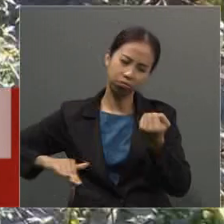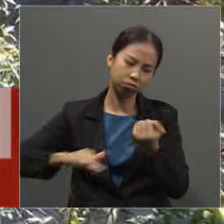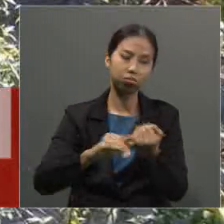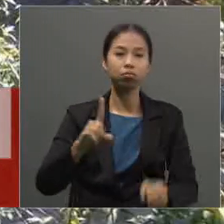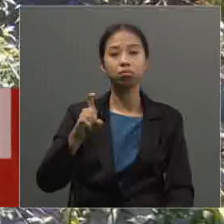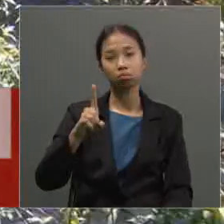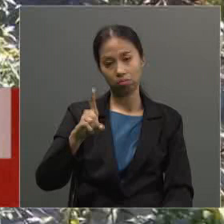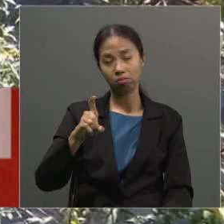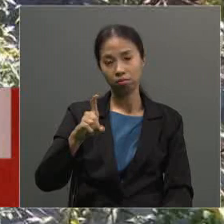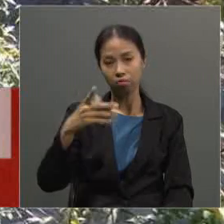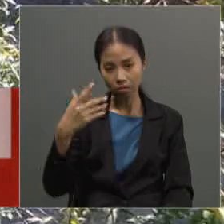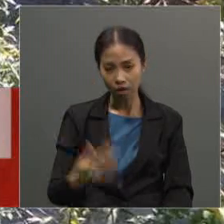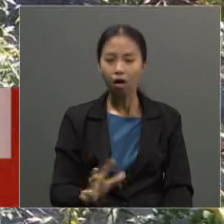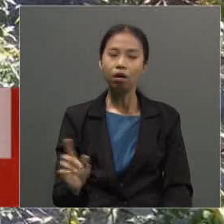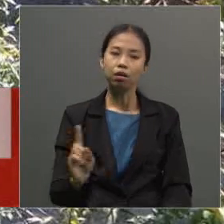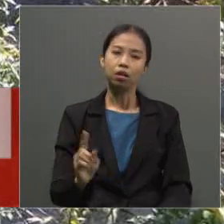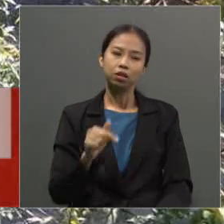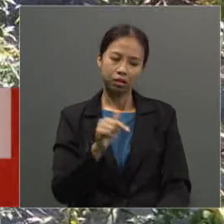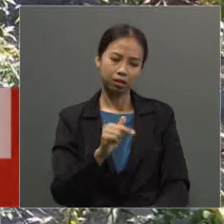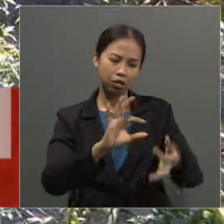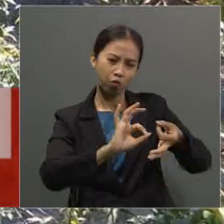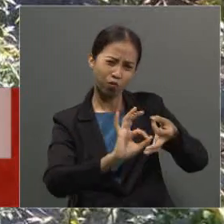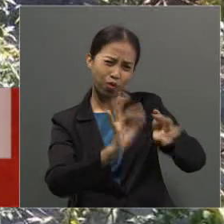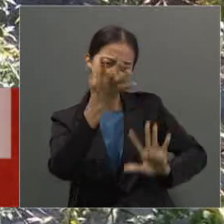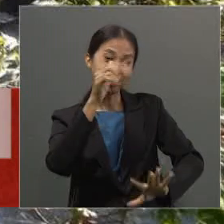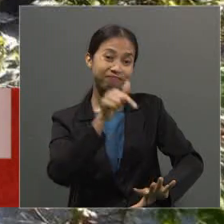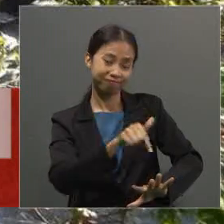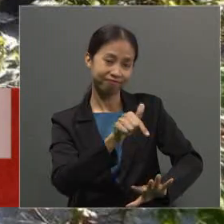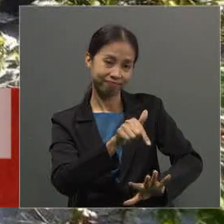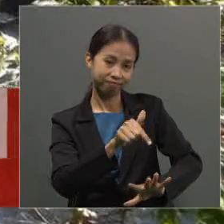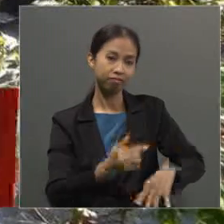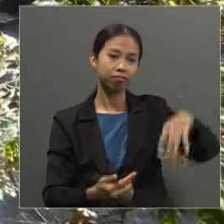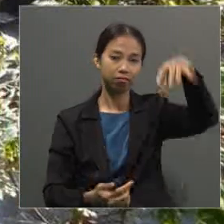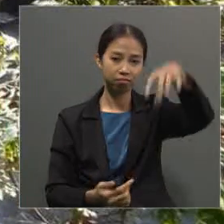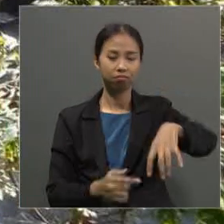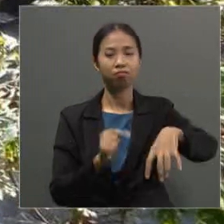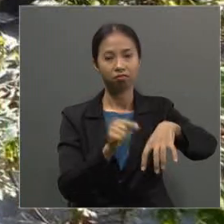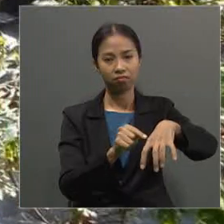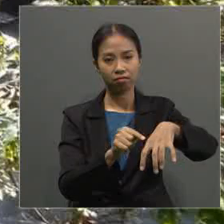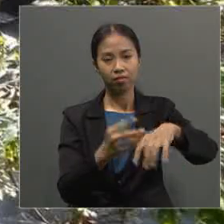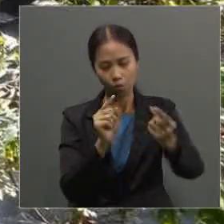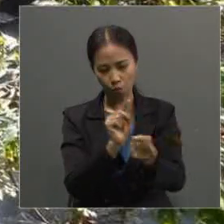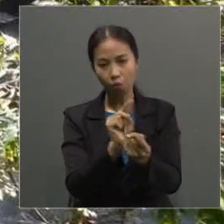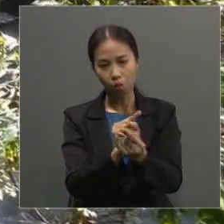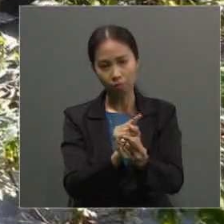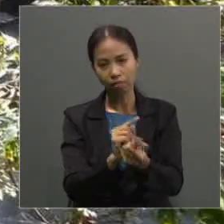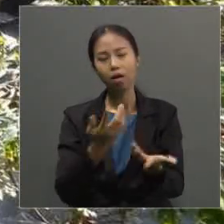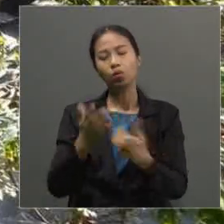ที่ได้รวมทั้งยังพบว่าจุดไฟป่าบนอุทยานแห่งชาติอบหลวงและเมื่อเวลา